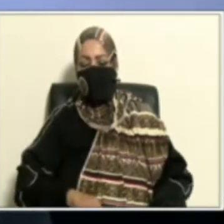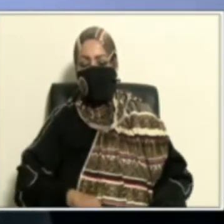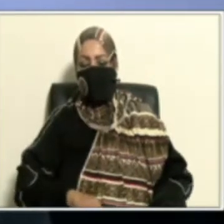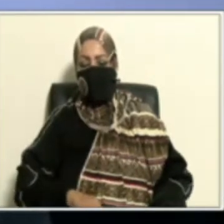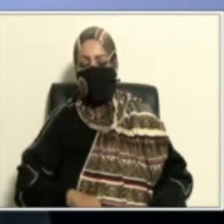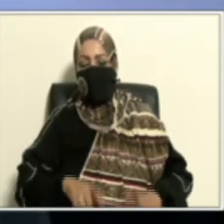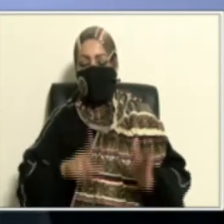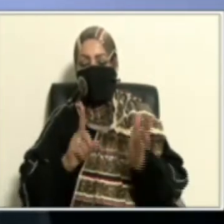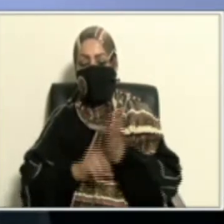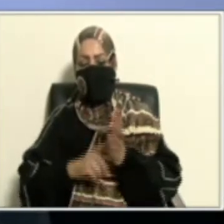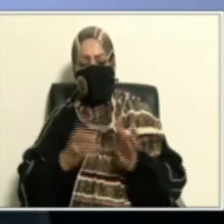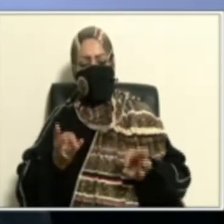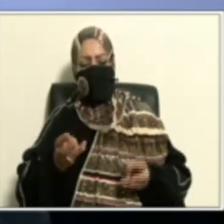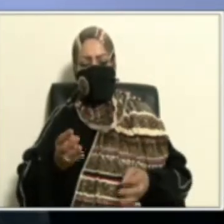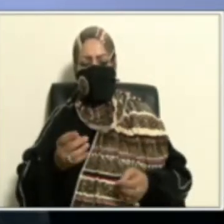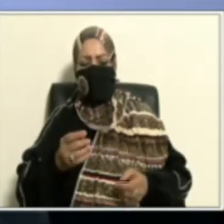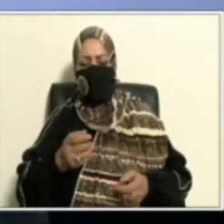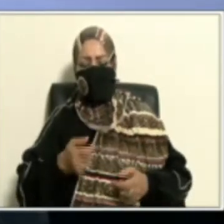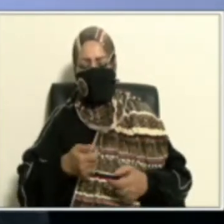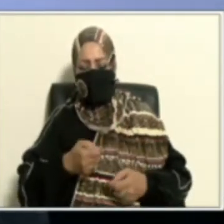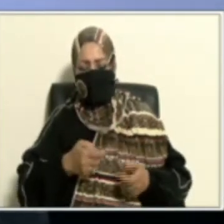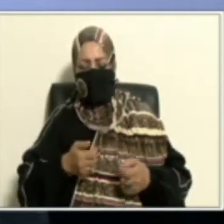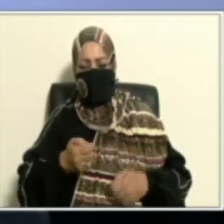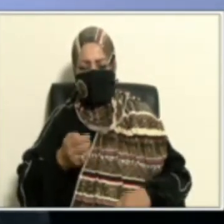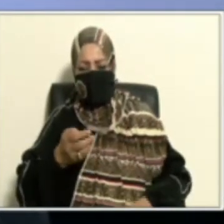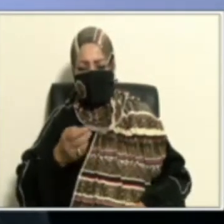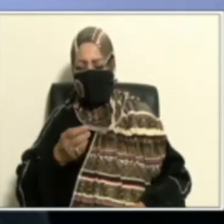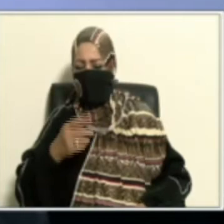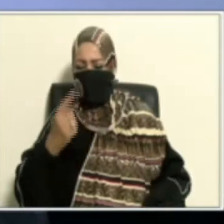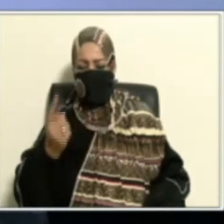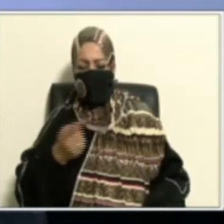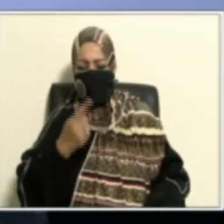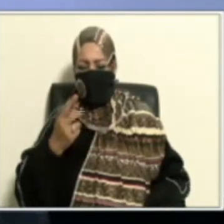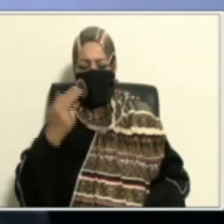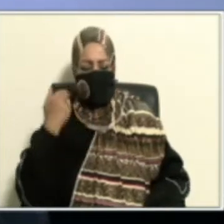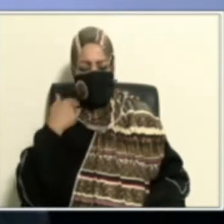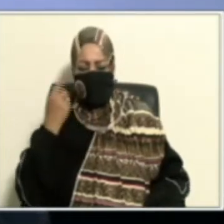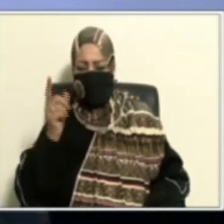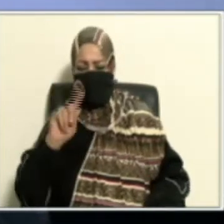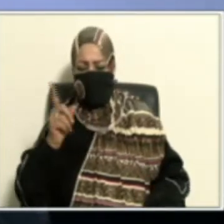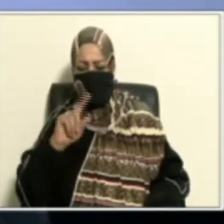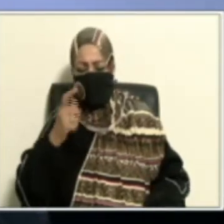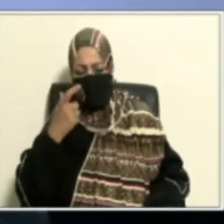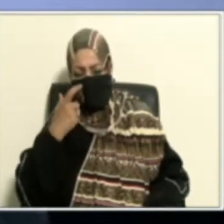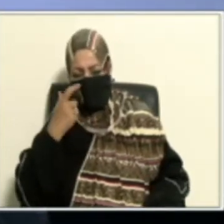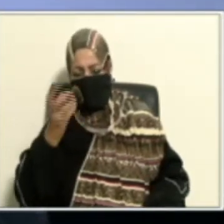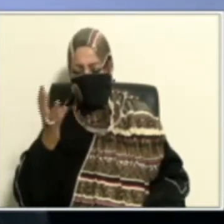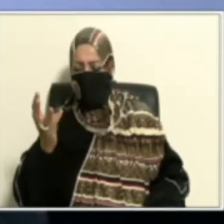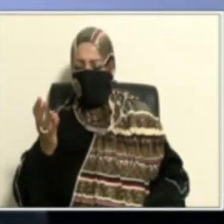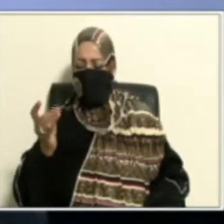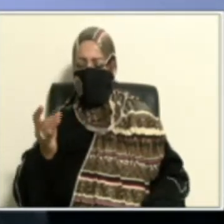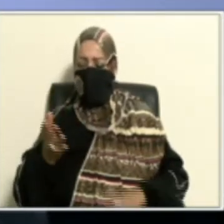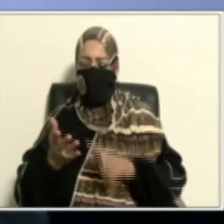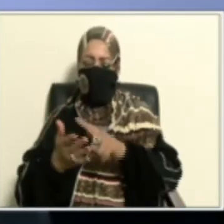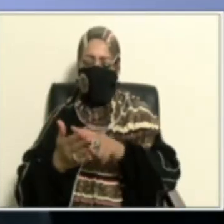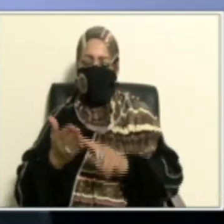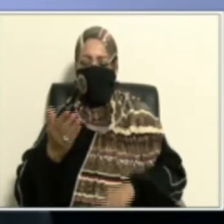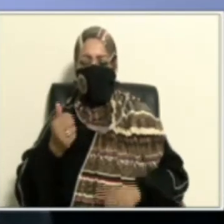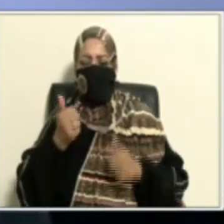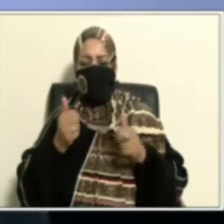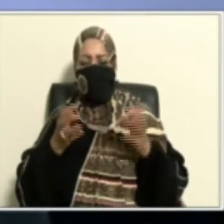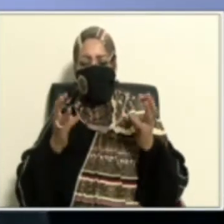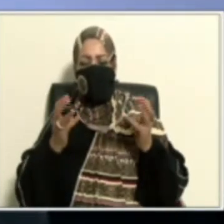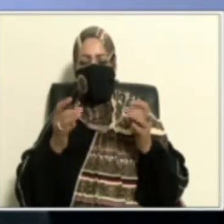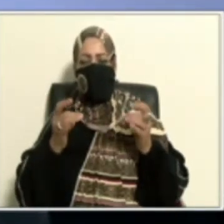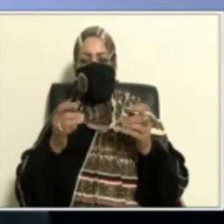أفضل. ورد عن النبي صلى الله عليه وسلم وجد السيدة عائشة تسبح